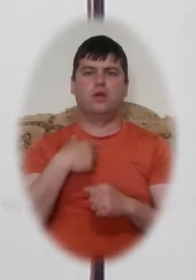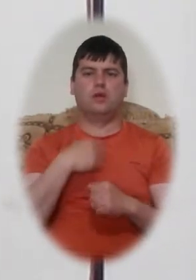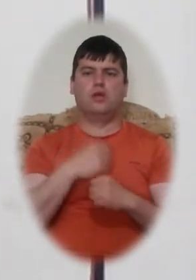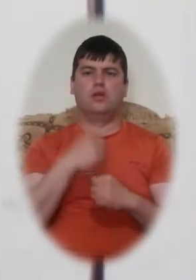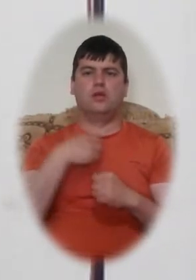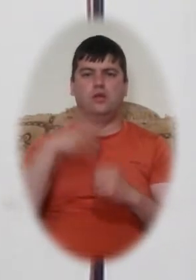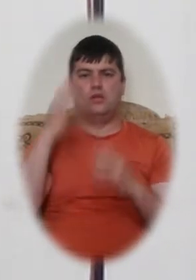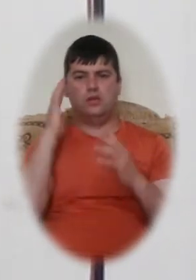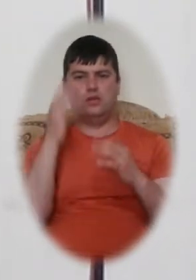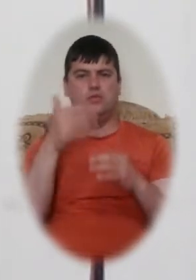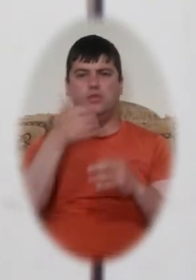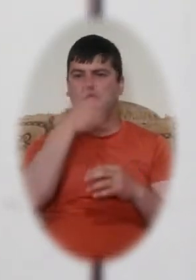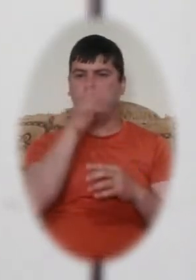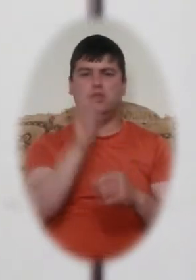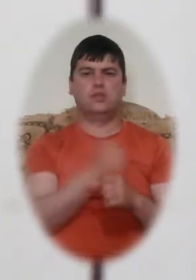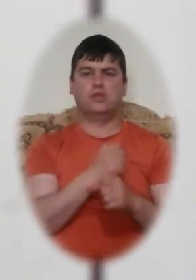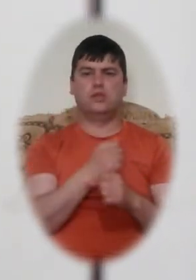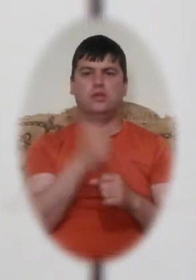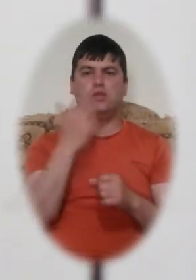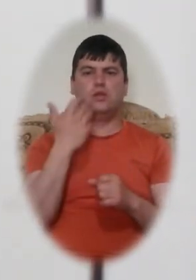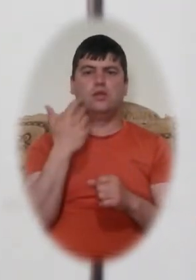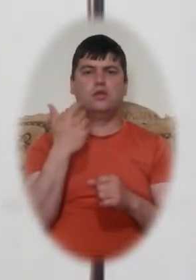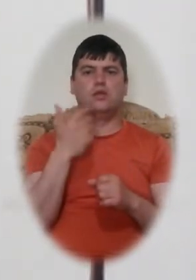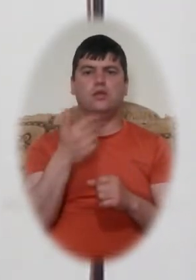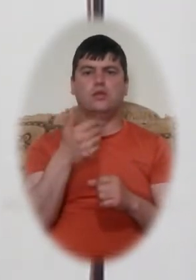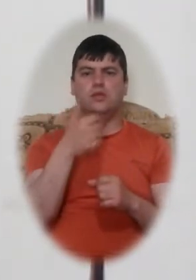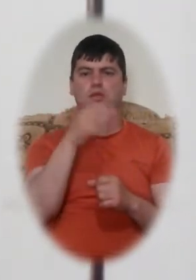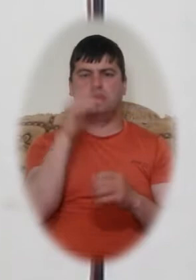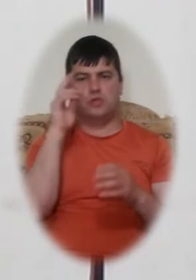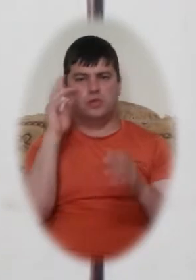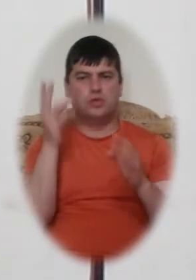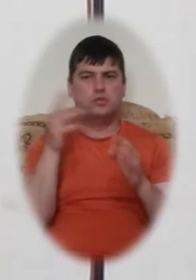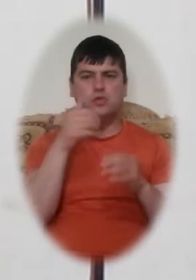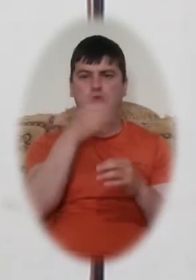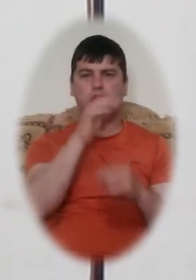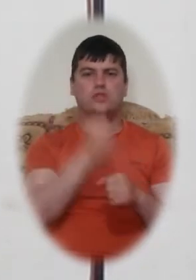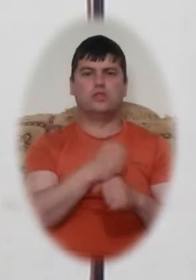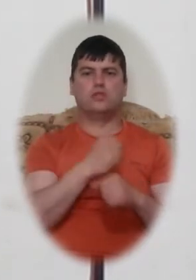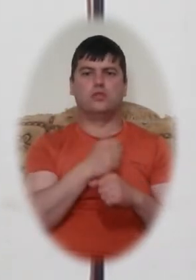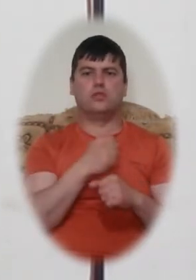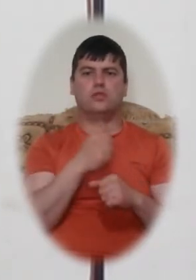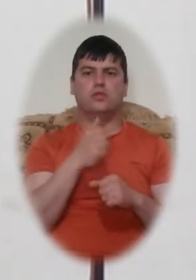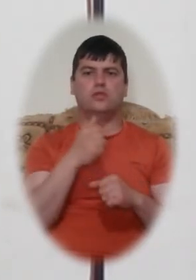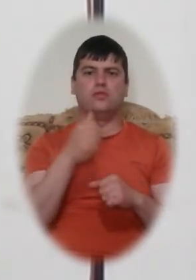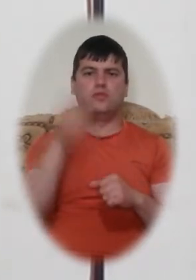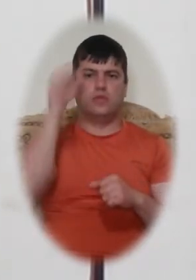ը, երս որ է բանը չիստացվի, այդ ես որ կասկացեն չի կարոզեմ, բացարված է,